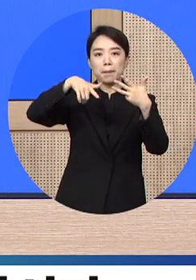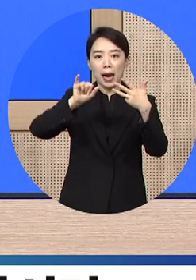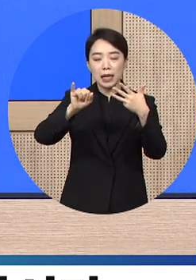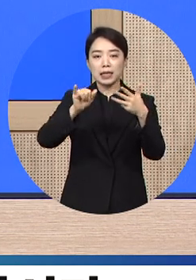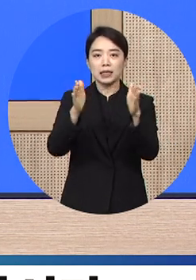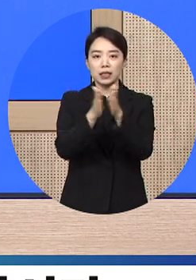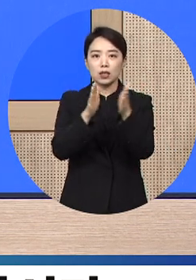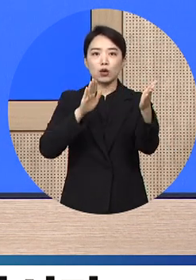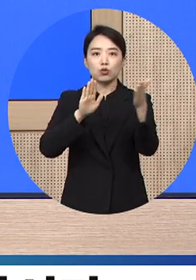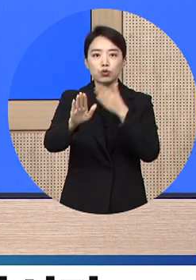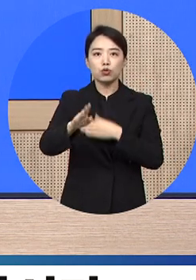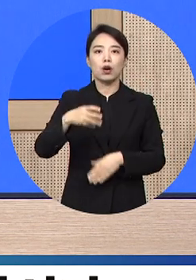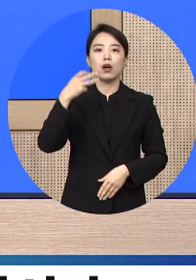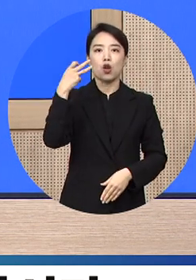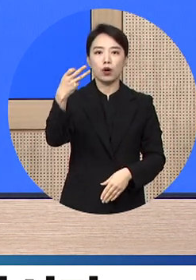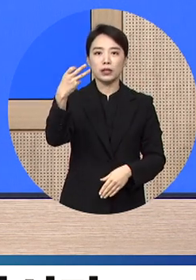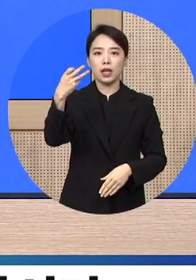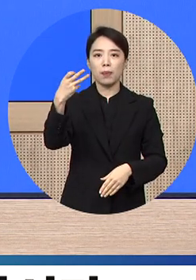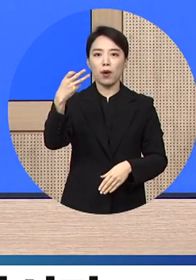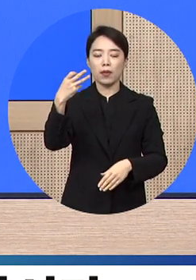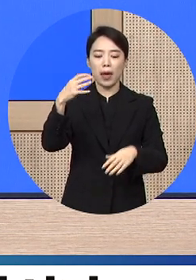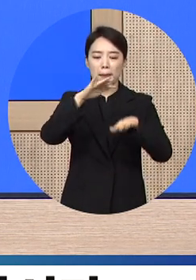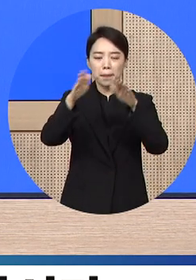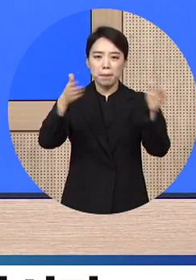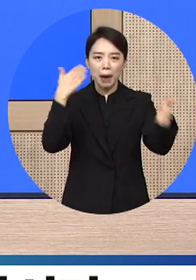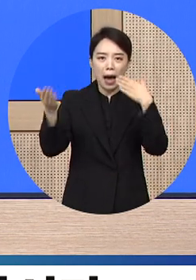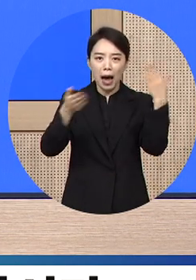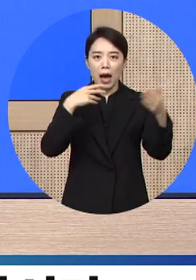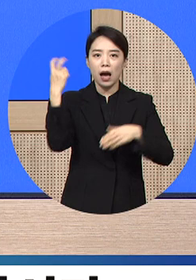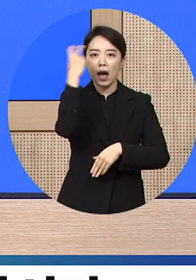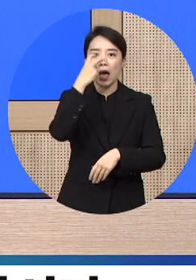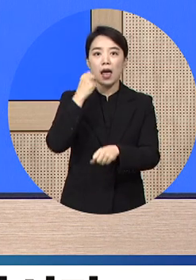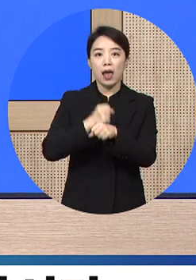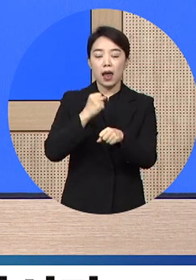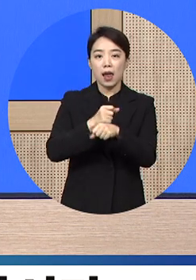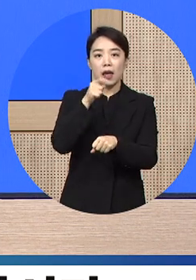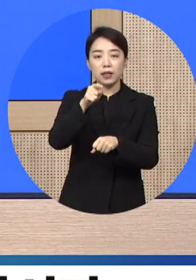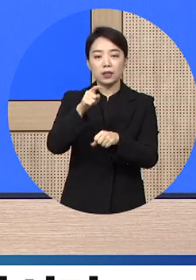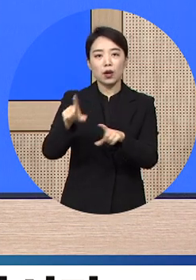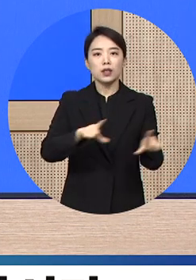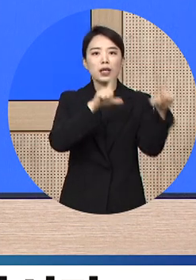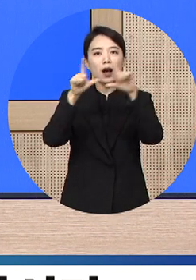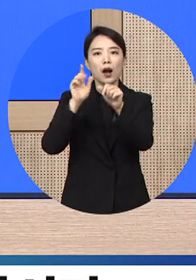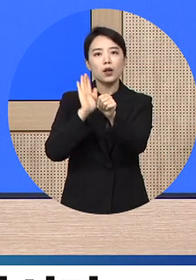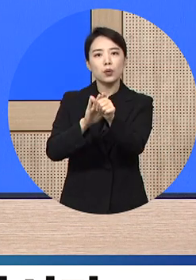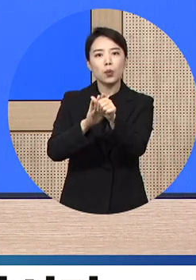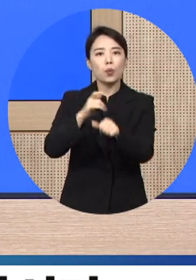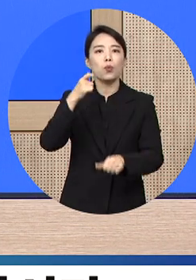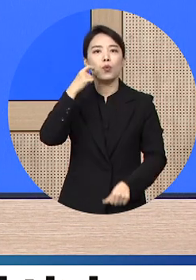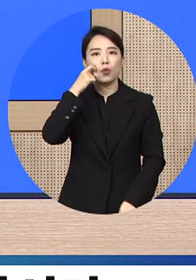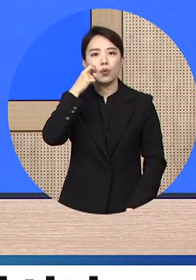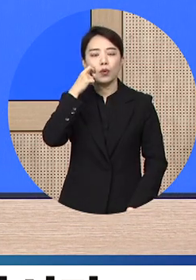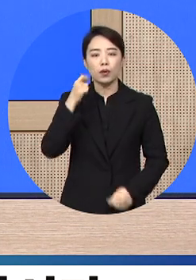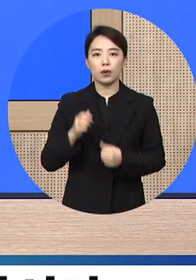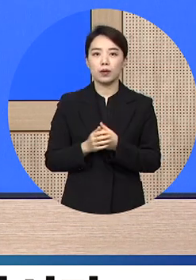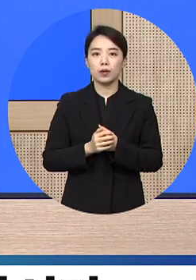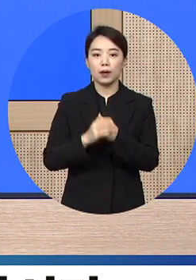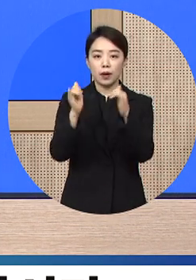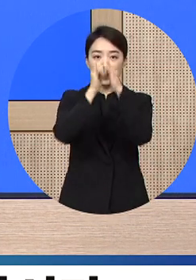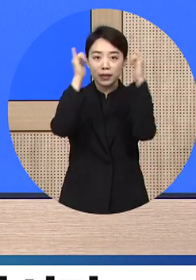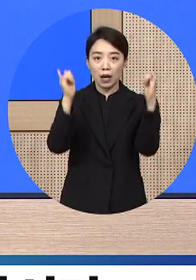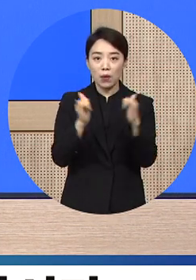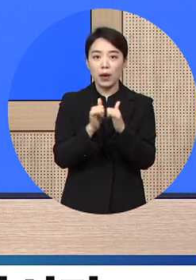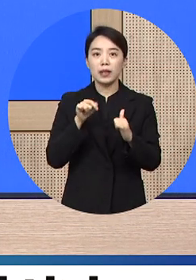이후에 13차례의 압수수색을 받느라 민생을 위한 도정이 마비될 정도입니다. 우리